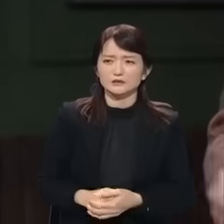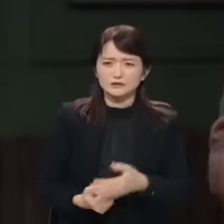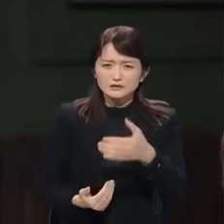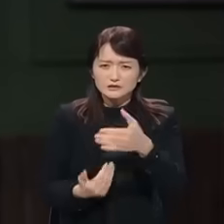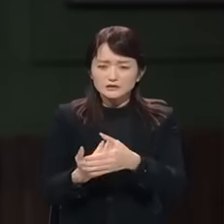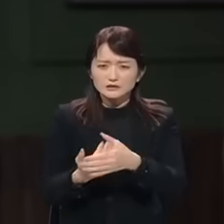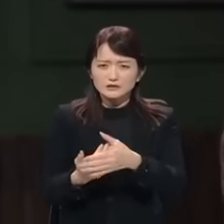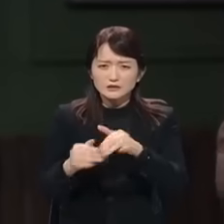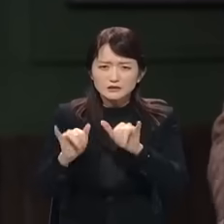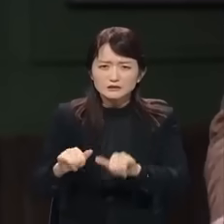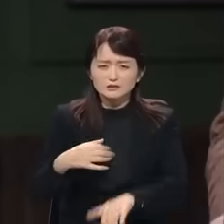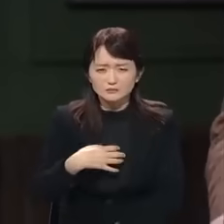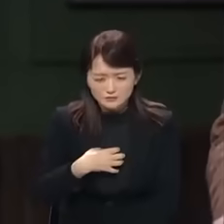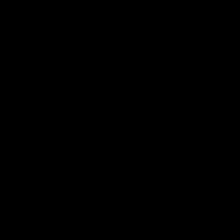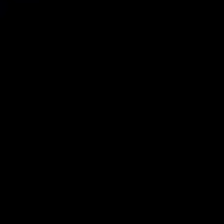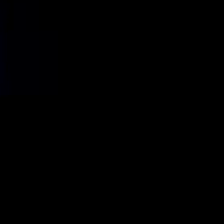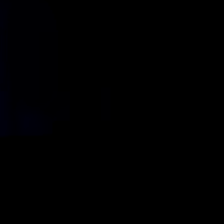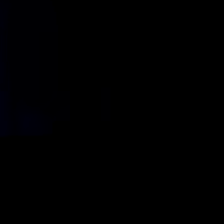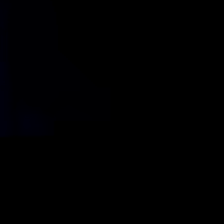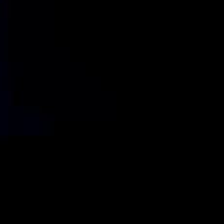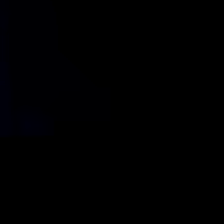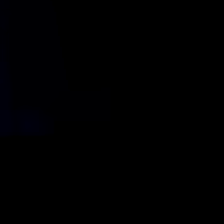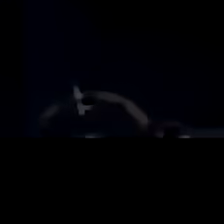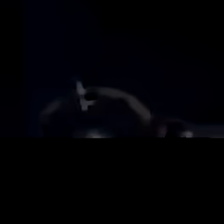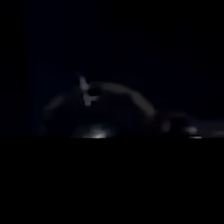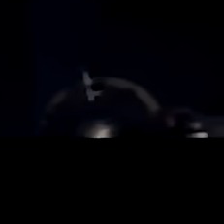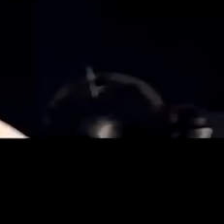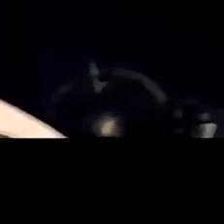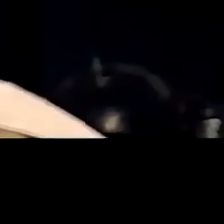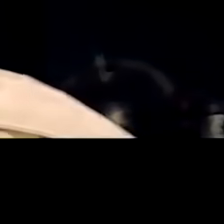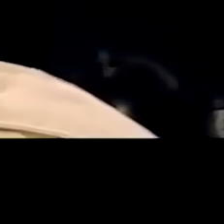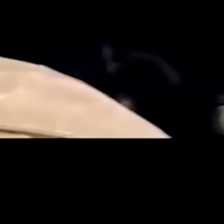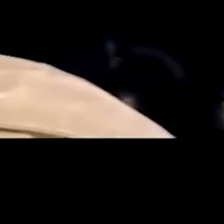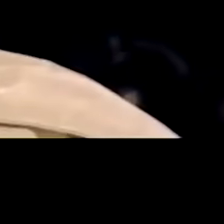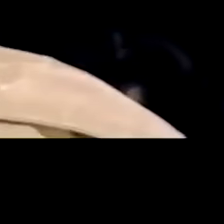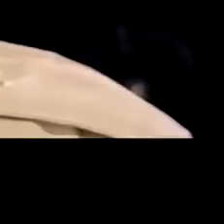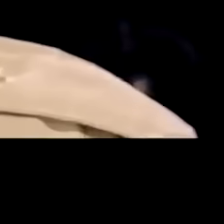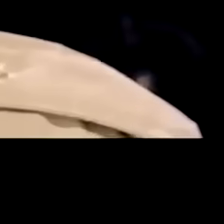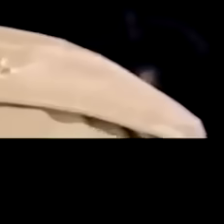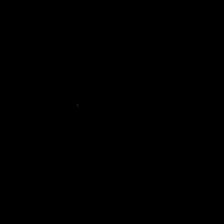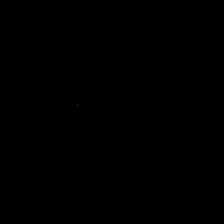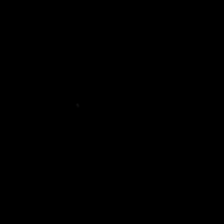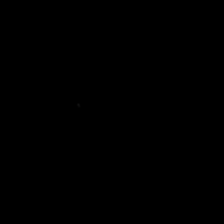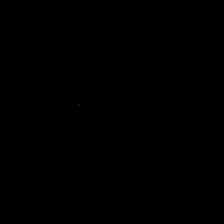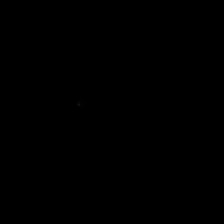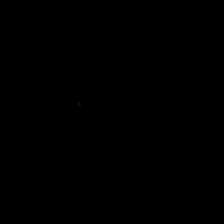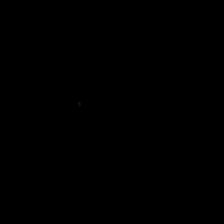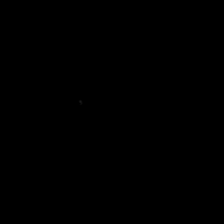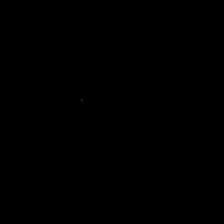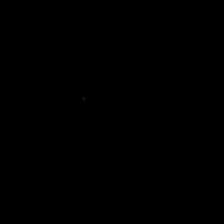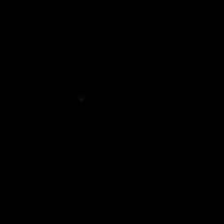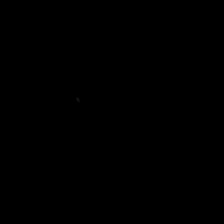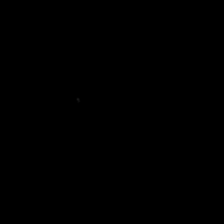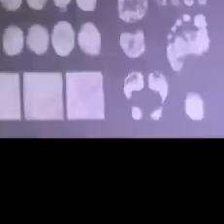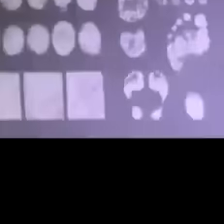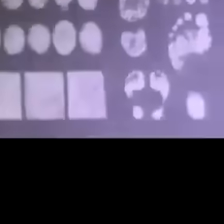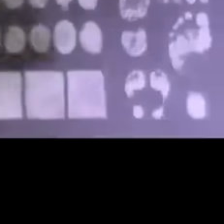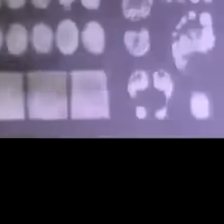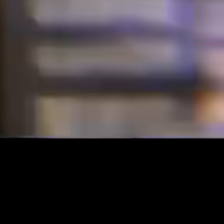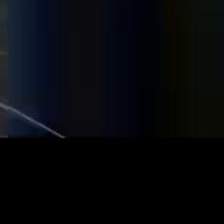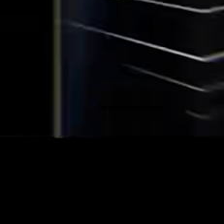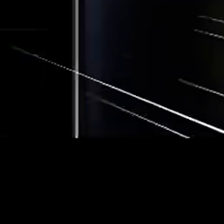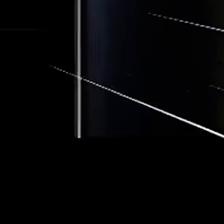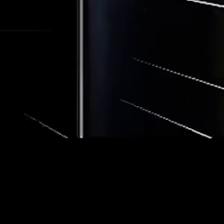일어날까 너무 무섭네요 하셨습니다 고민 중개사가 왔습니다 와우 가족 여러분의 고민